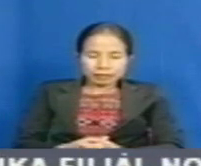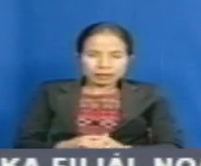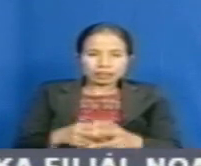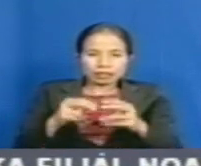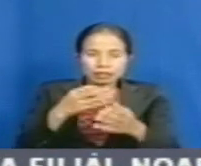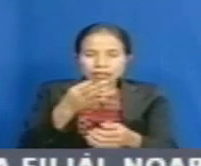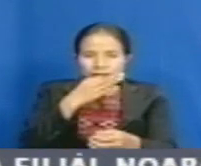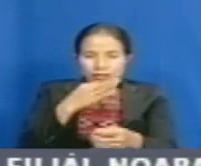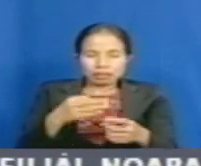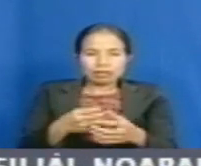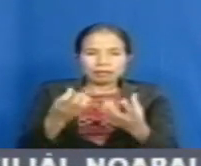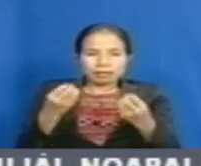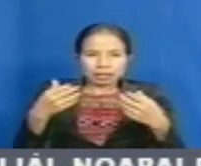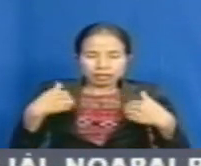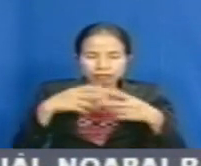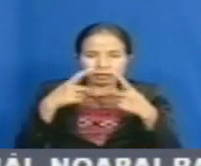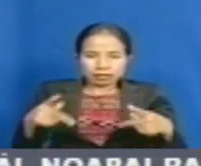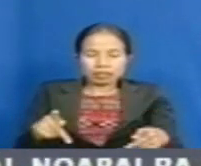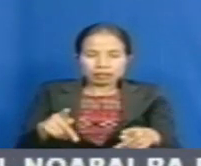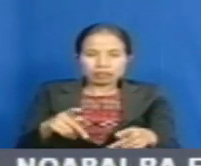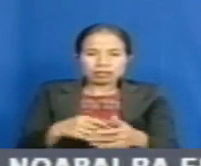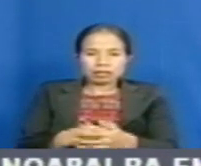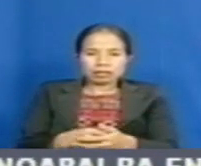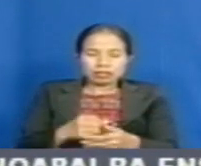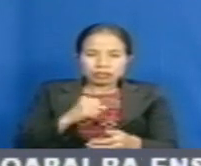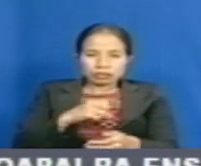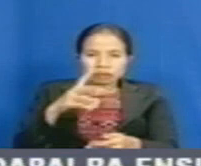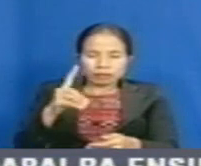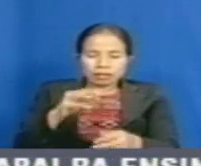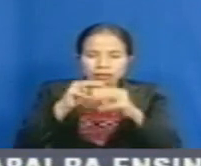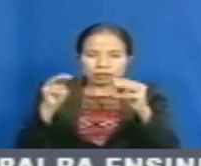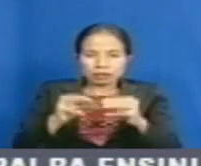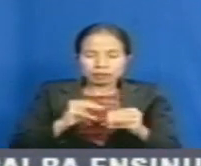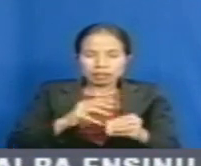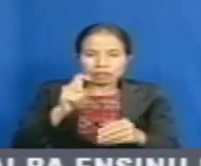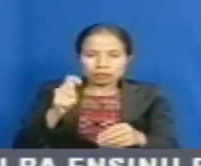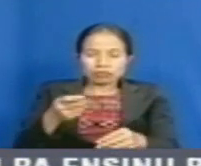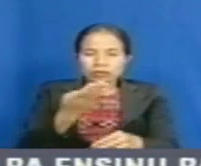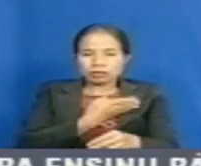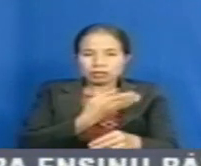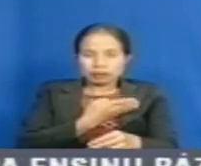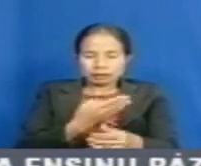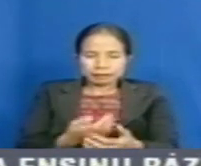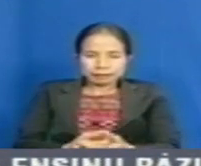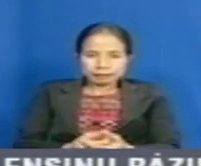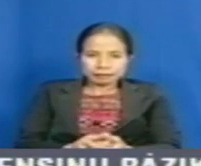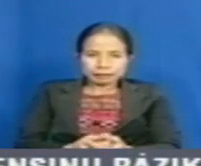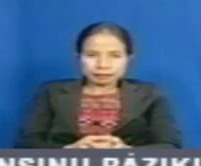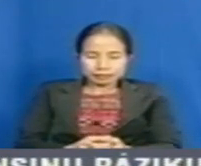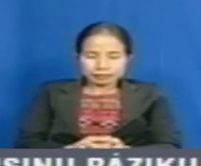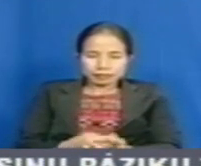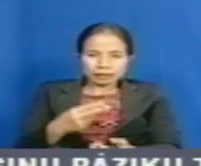Necessidade básica, balum, iha, quiosque, no loza, sira, iha, soibada, município, Manatutu, Folensai.